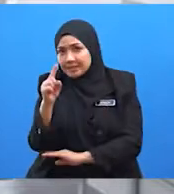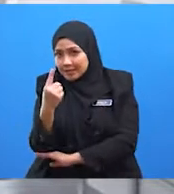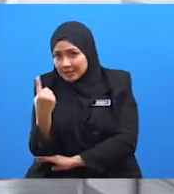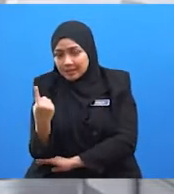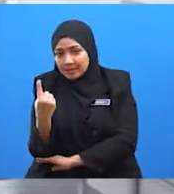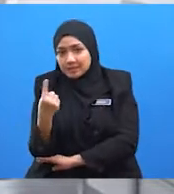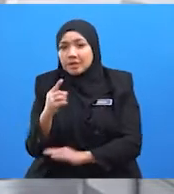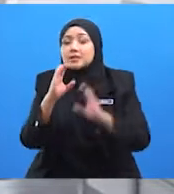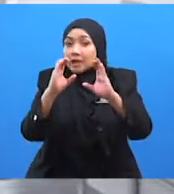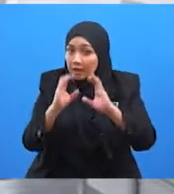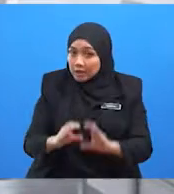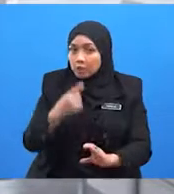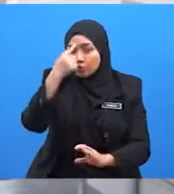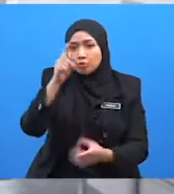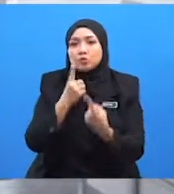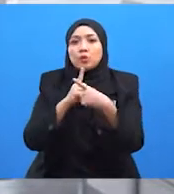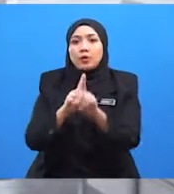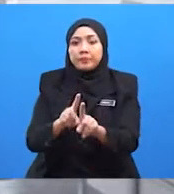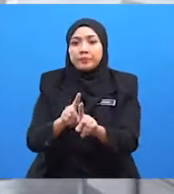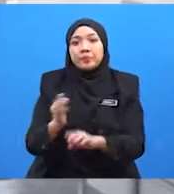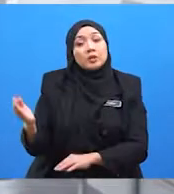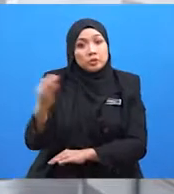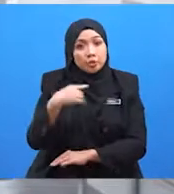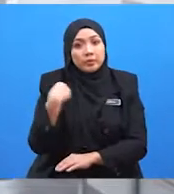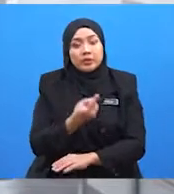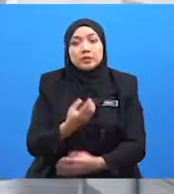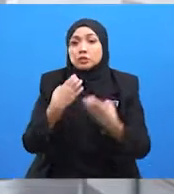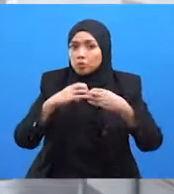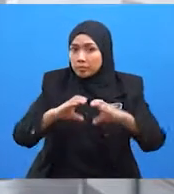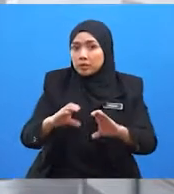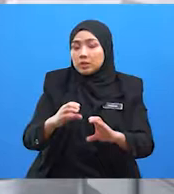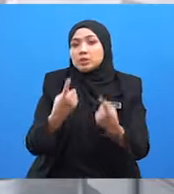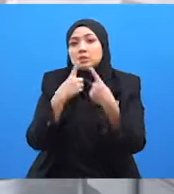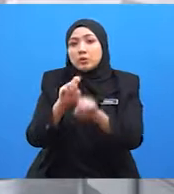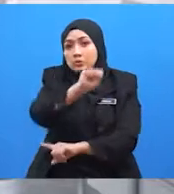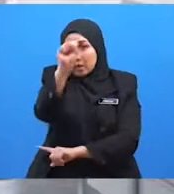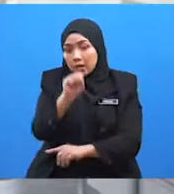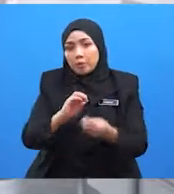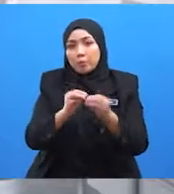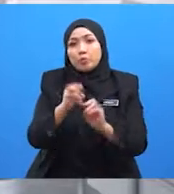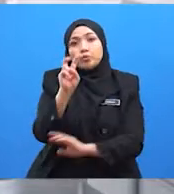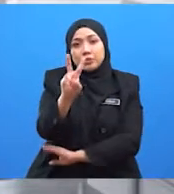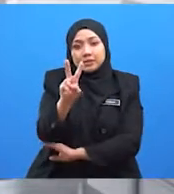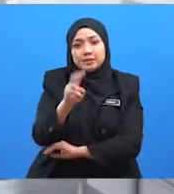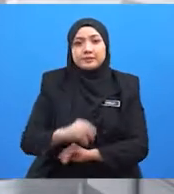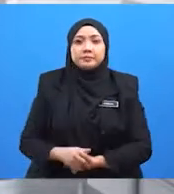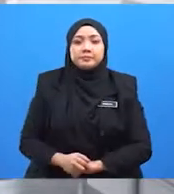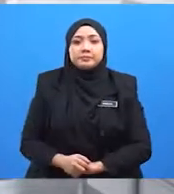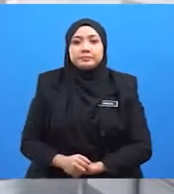menjawabnya? Jom kita cuba menjawab soalan kedua pula.